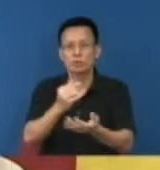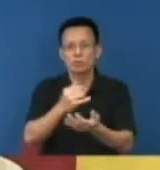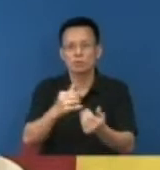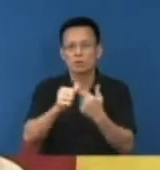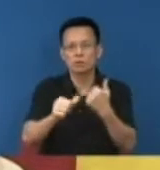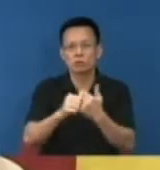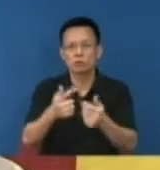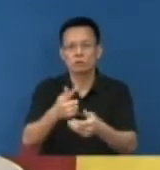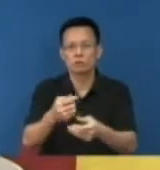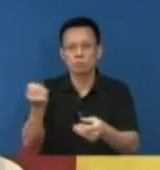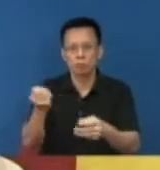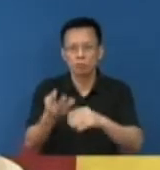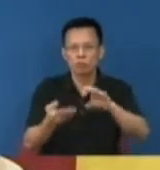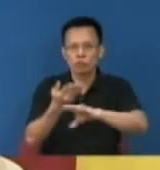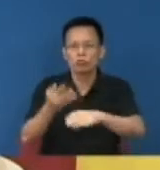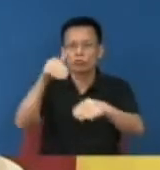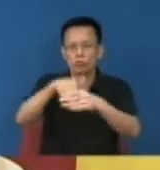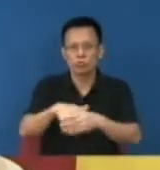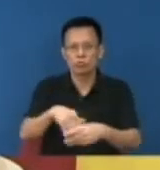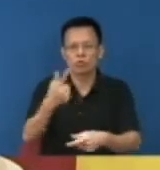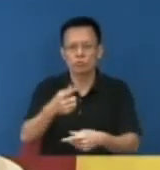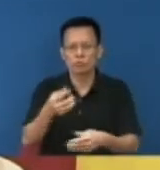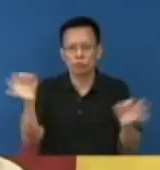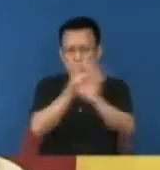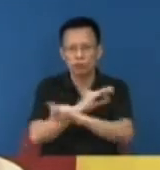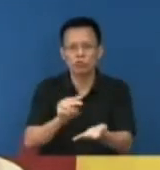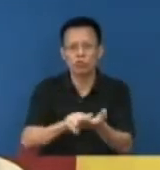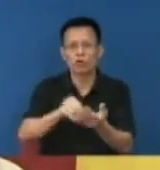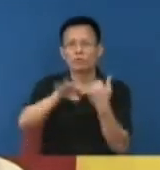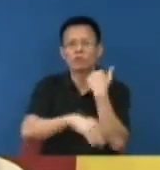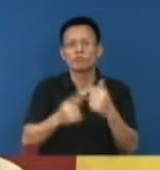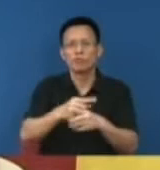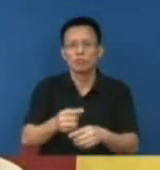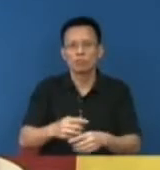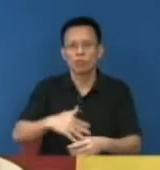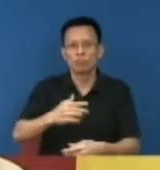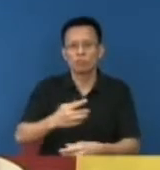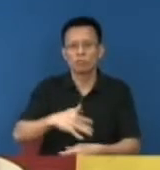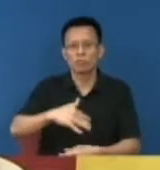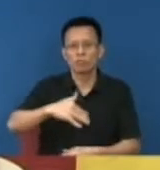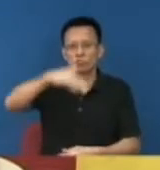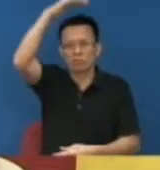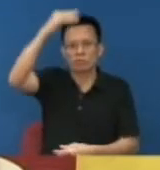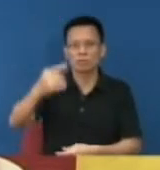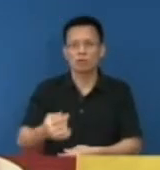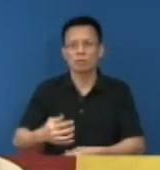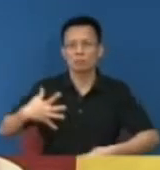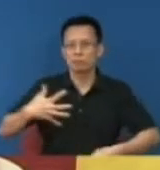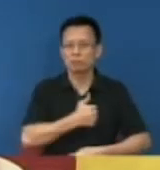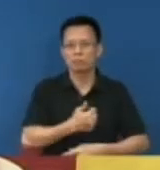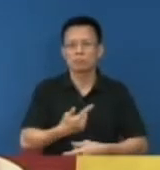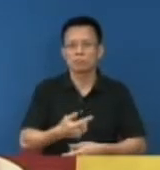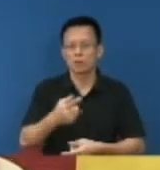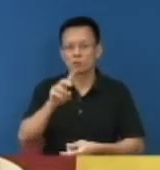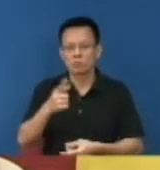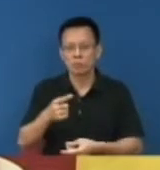芬的腦袋呢就是做立法會議員就大過天的了，覺得哇，如果你們班人出來無論你基於什麼